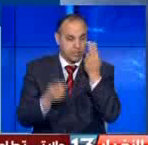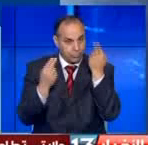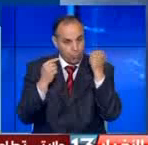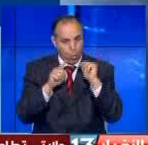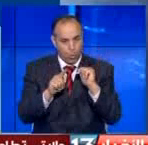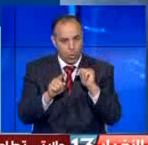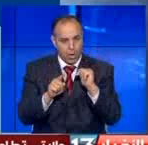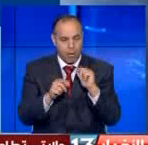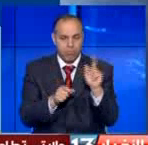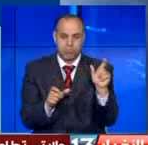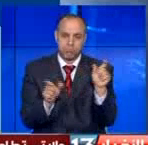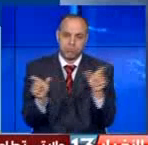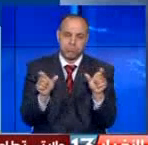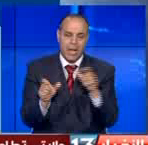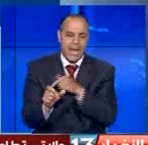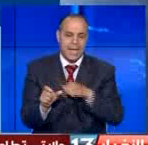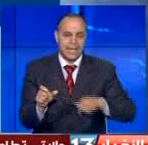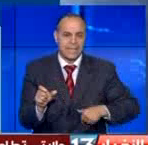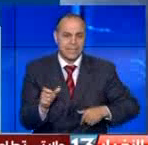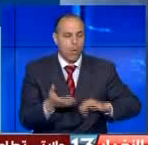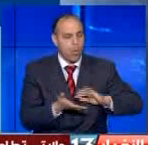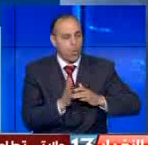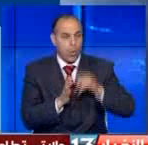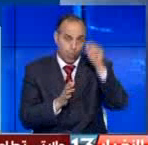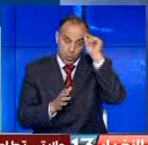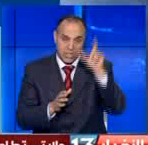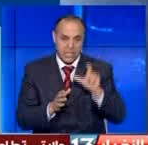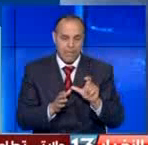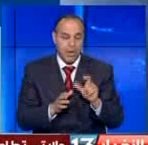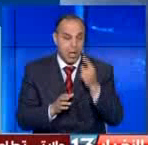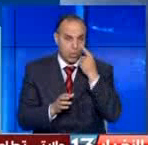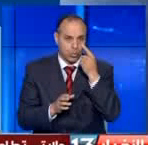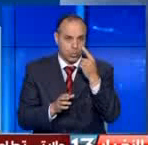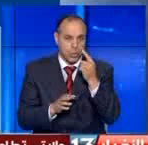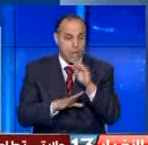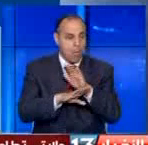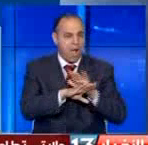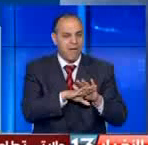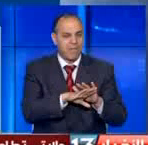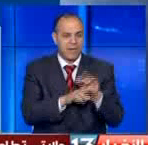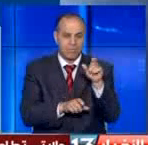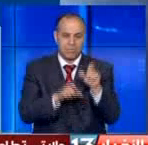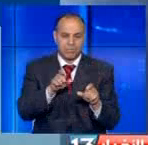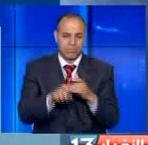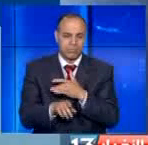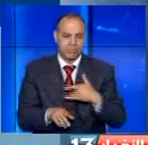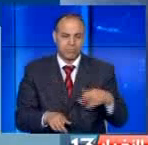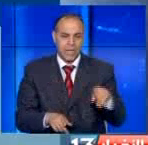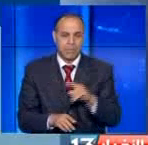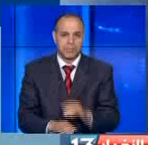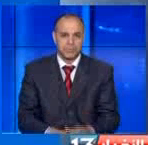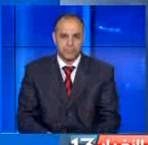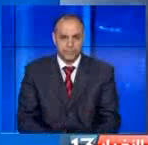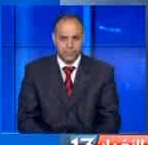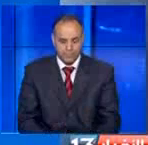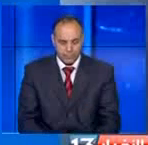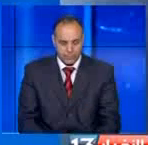أعواني ودوريات الحرس الوطني بكامل تراب الجمهورية محافظة على سلامتهم.